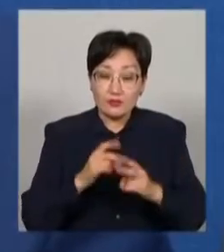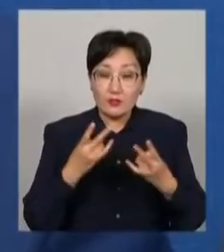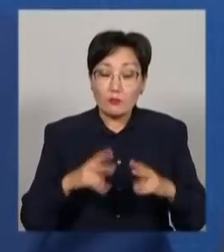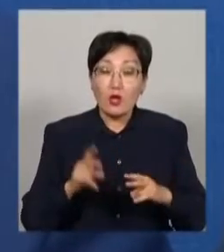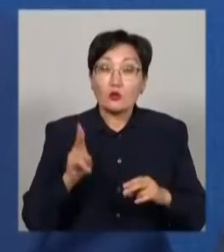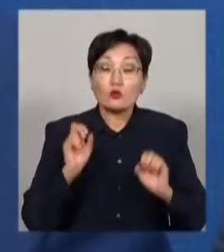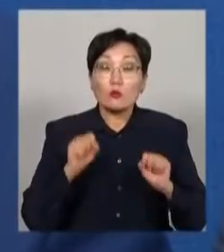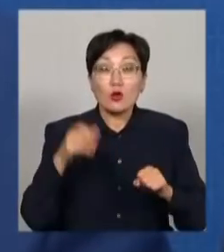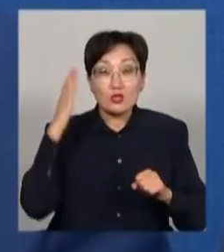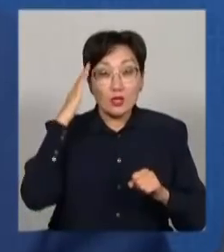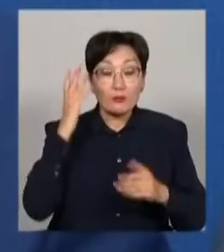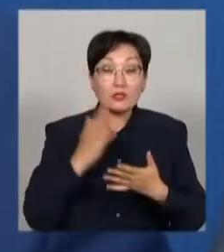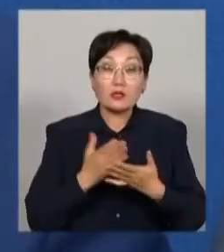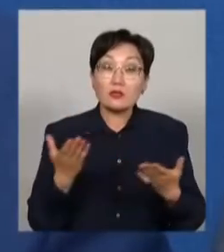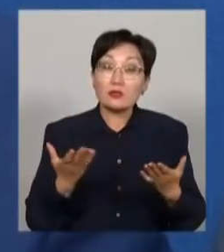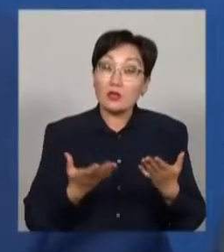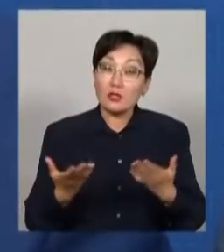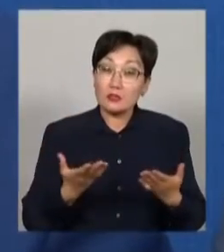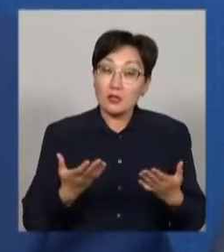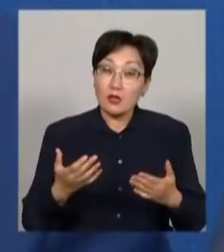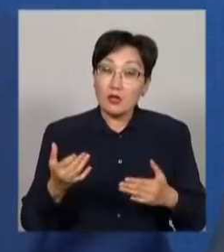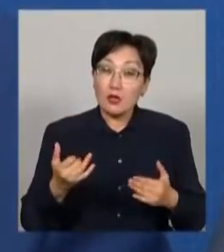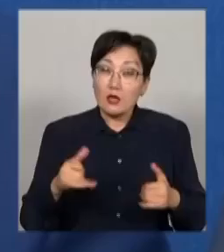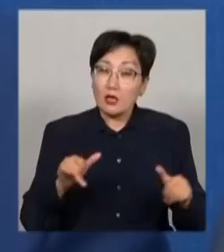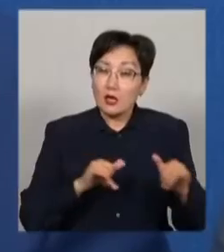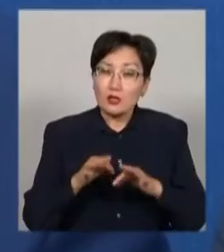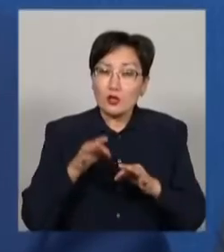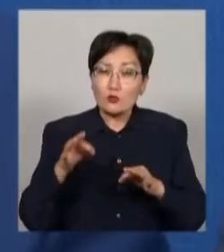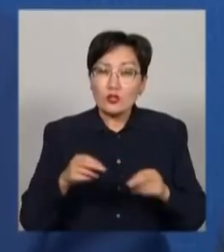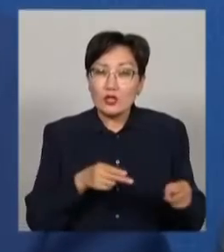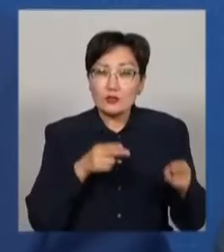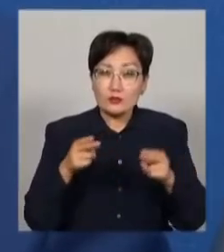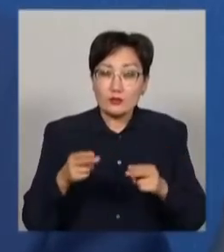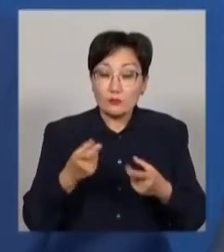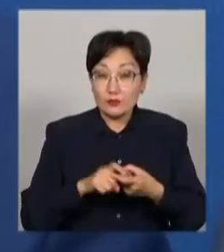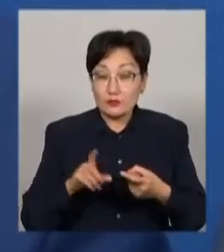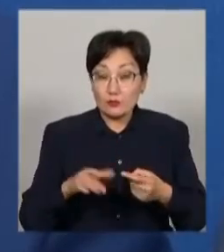кімнің қабілеті бар, ол қай жақтың адамы, оған байланысты емес. Міне, осыны үлгі алу керек.